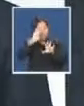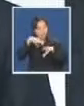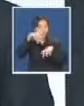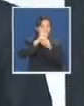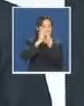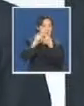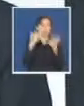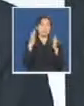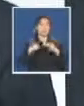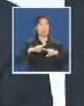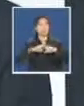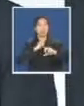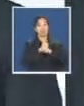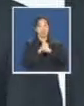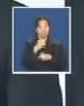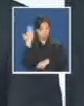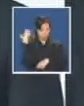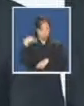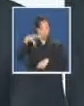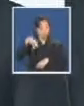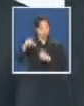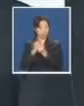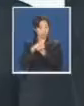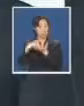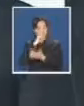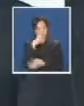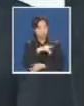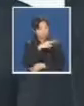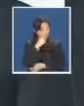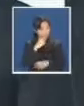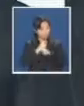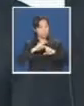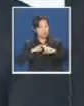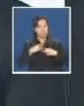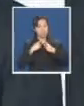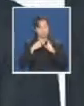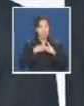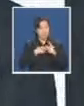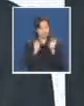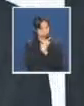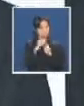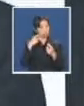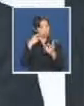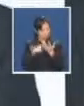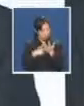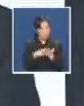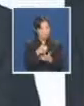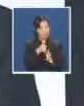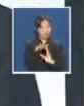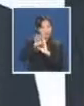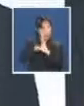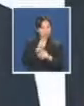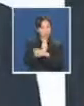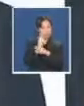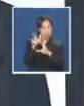จ่ายเงินนะครับเข้ามาเนี่ยแต่ว่าที่ผ่านนะเนี่ยการจ่ายเงินตรงนี้เนี่ยไม่จูงใจครับไม่จูงใจแล้วก็